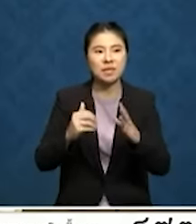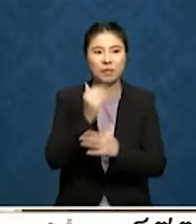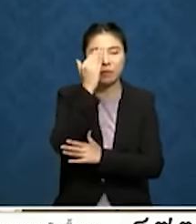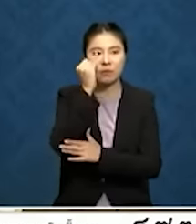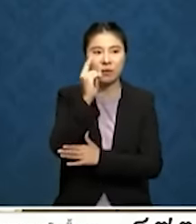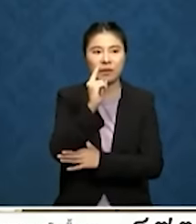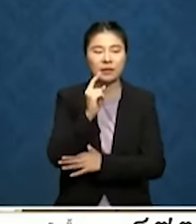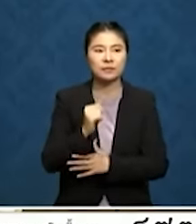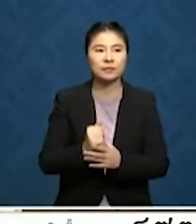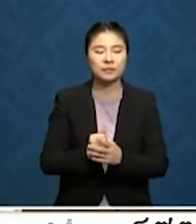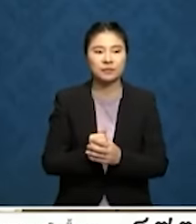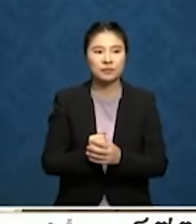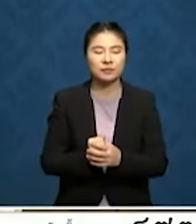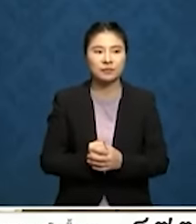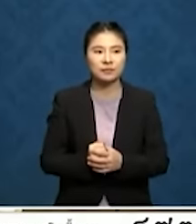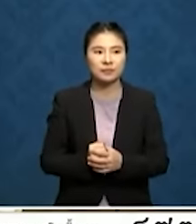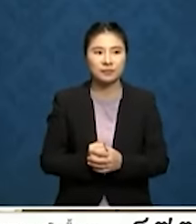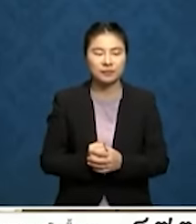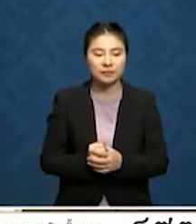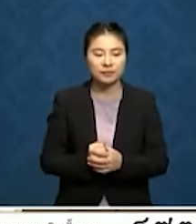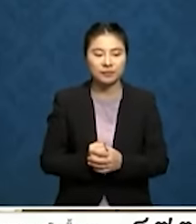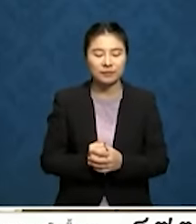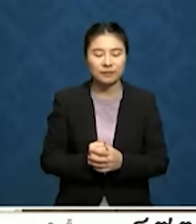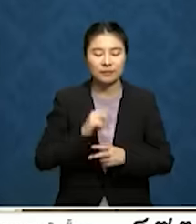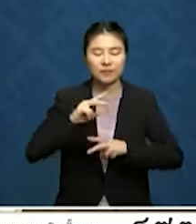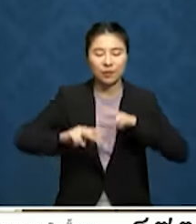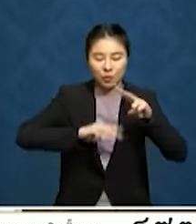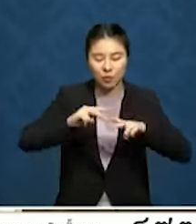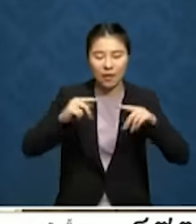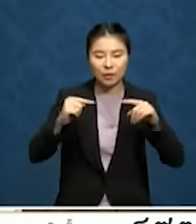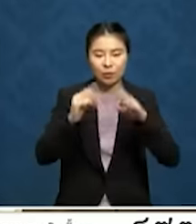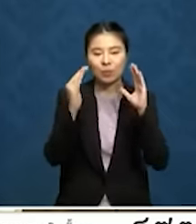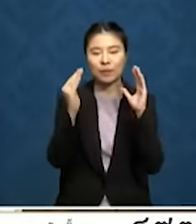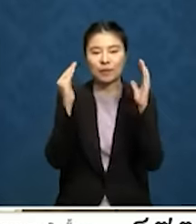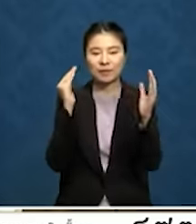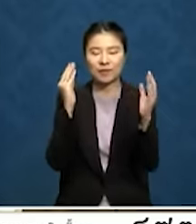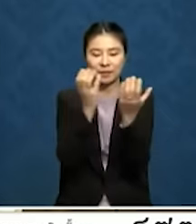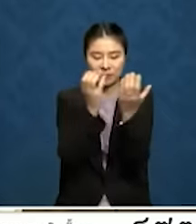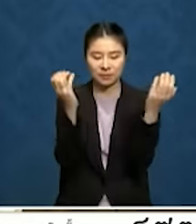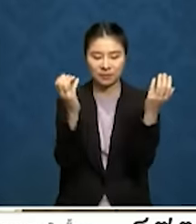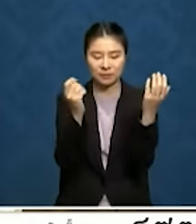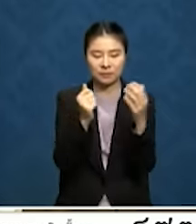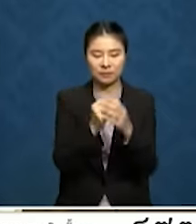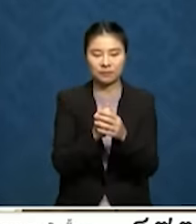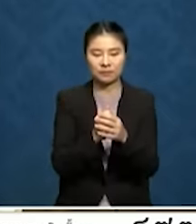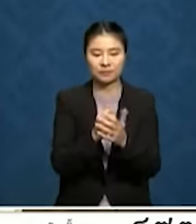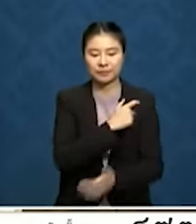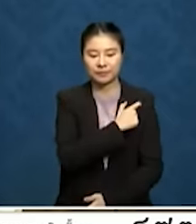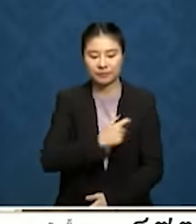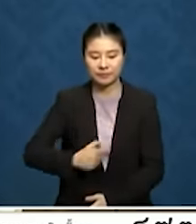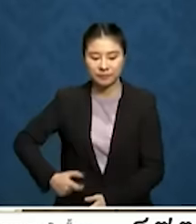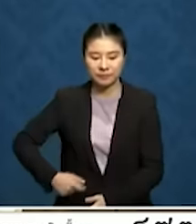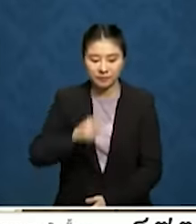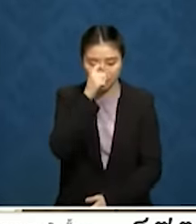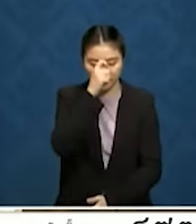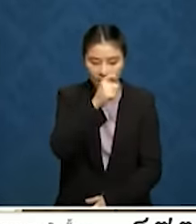จะคงไว้ซึ่งการปกครองในระบอบประชาธิปไตยอันมีพระมหากษัตริย์ทรงเป็นประมุขของ